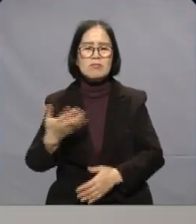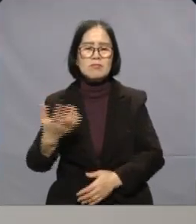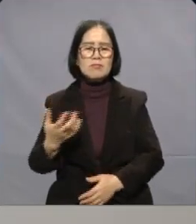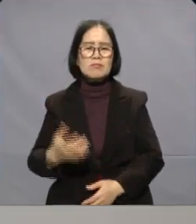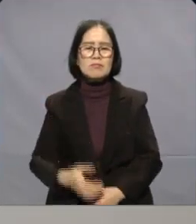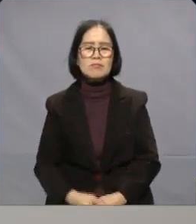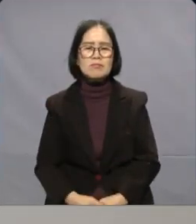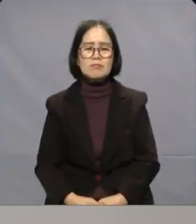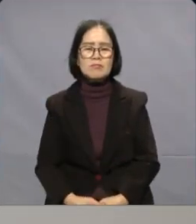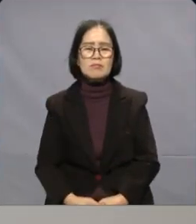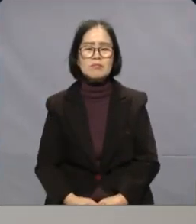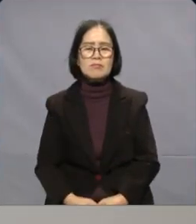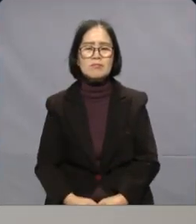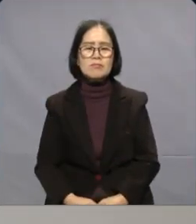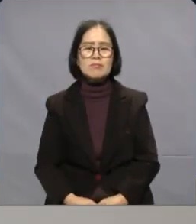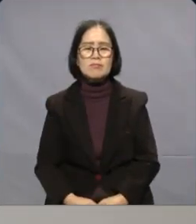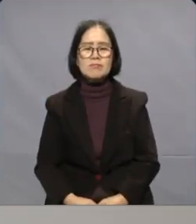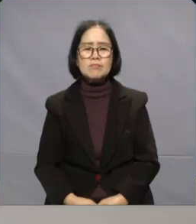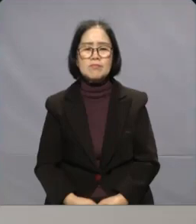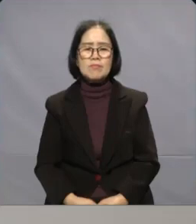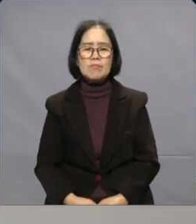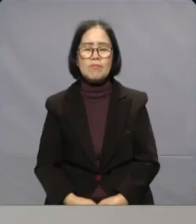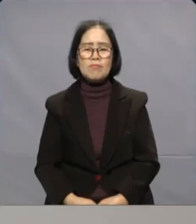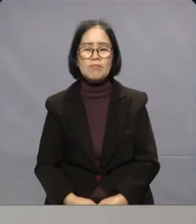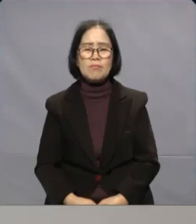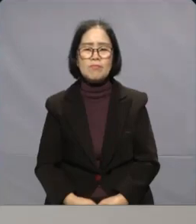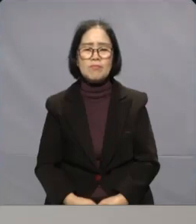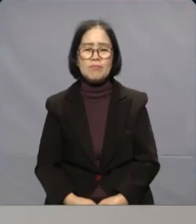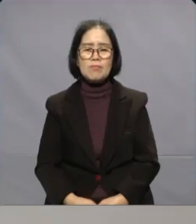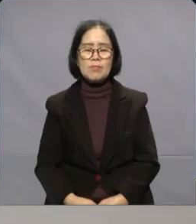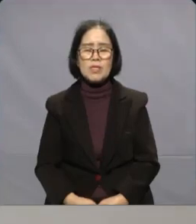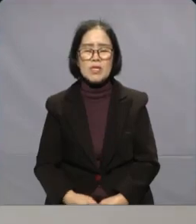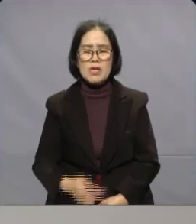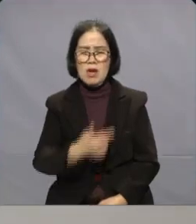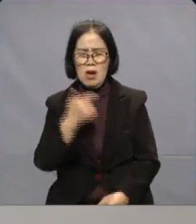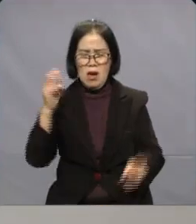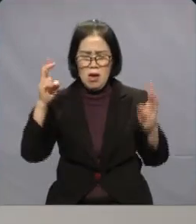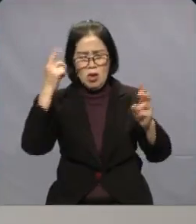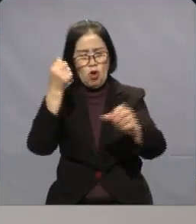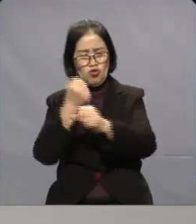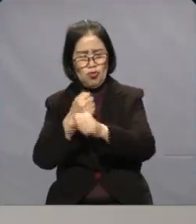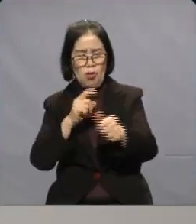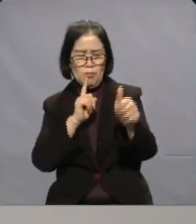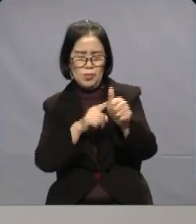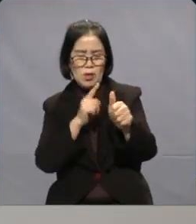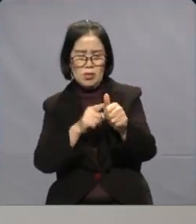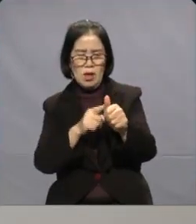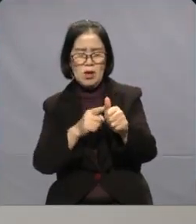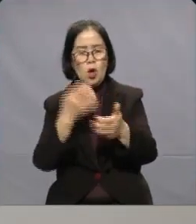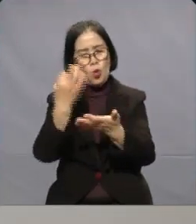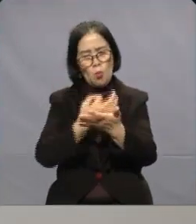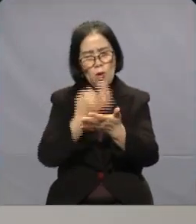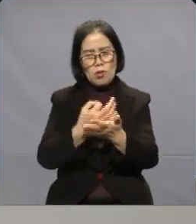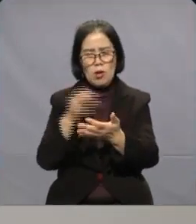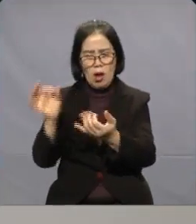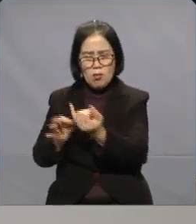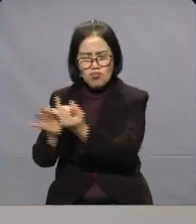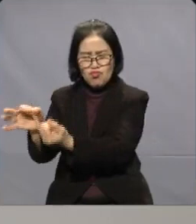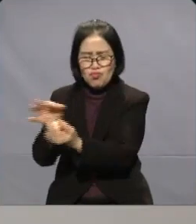아픕니다. 네. 굴지의 대기업 연구원이었던 피해자는 버는 족족 이은혜에게